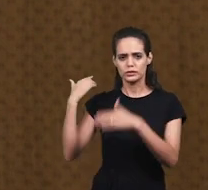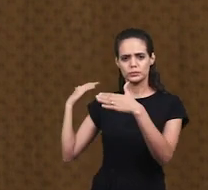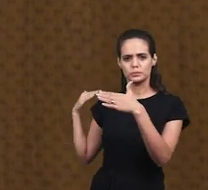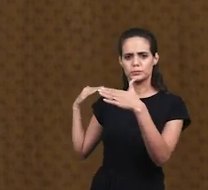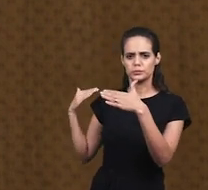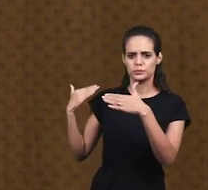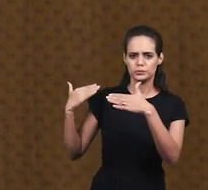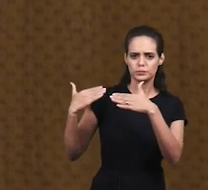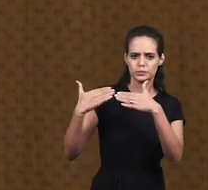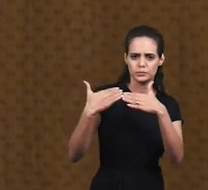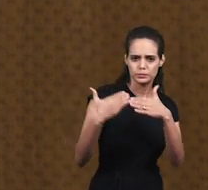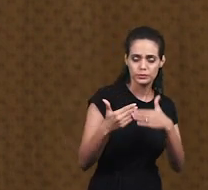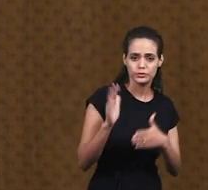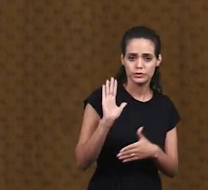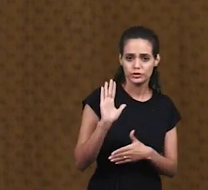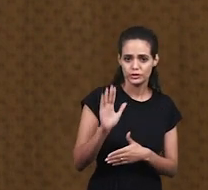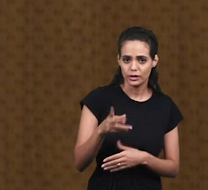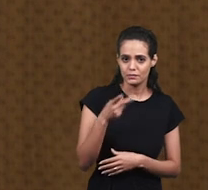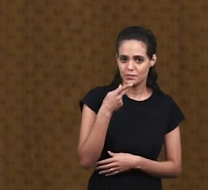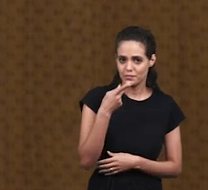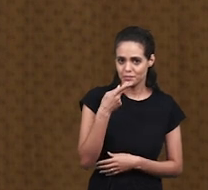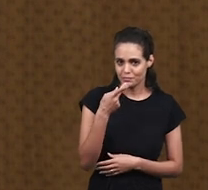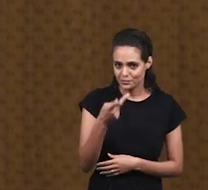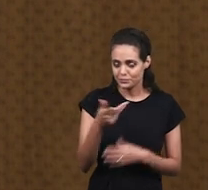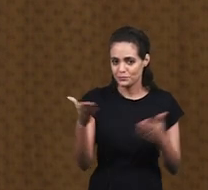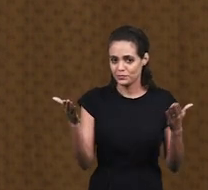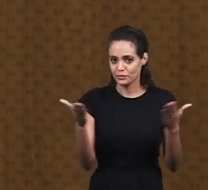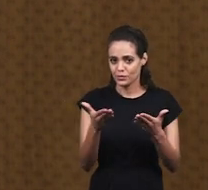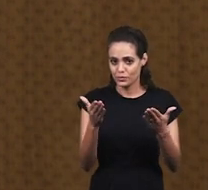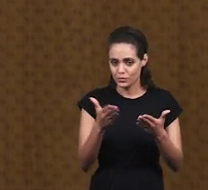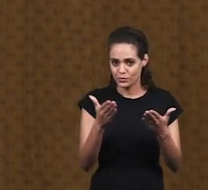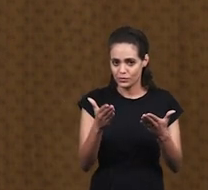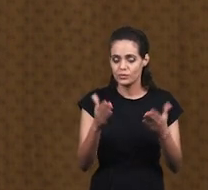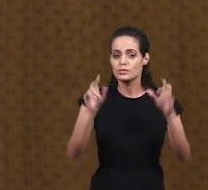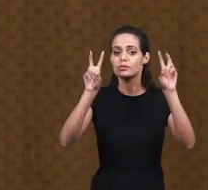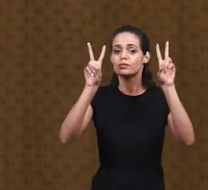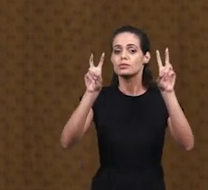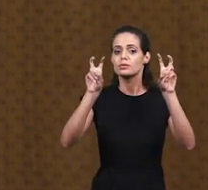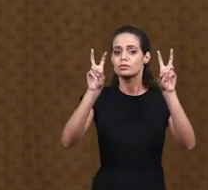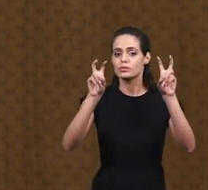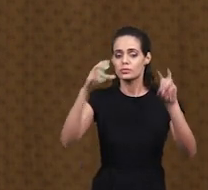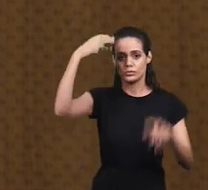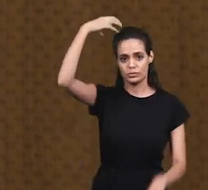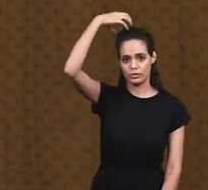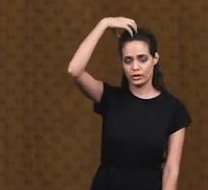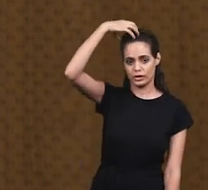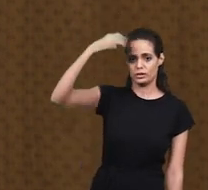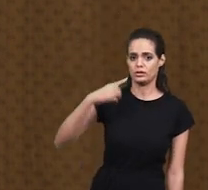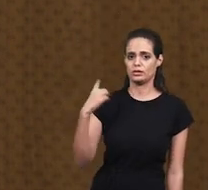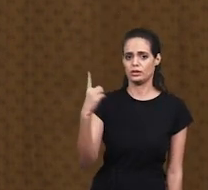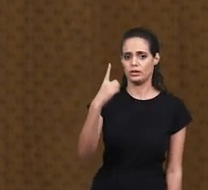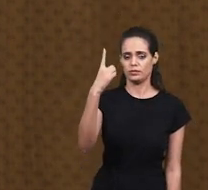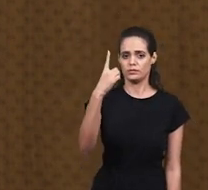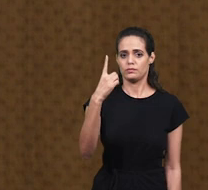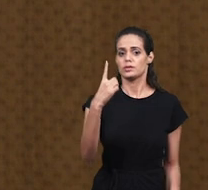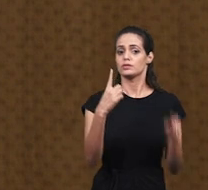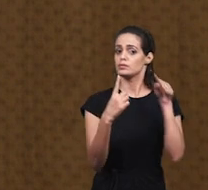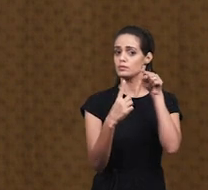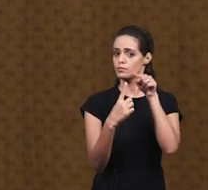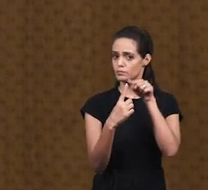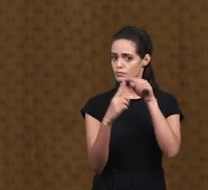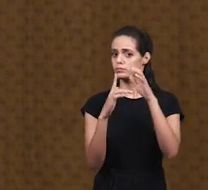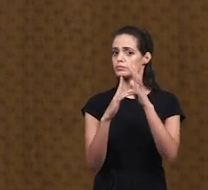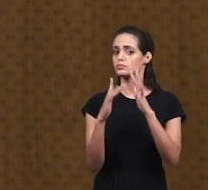parler aujourd'hui sur le roi David comme un genre du Seigneur Jésus. Il est très intéressant